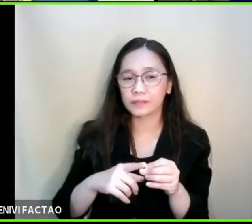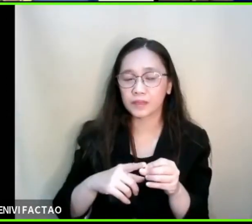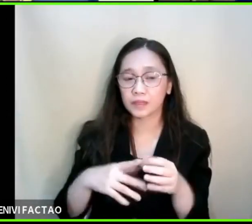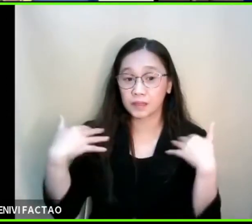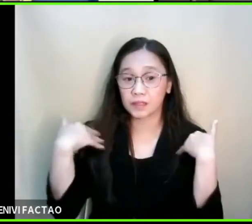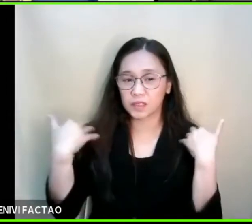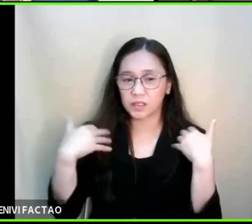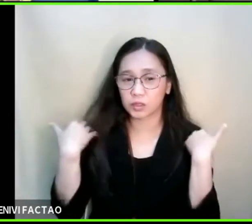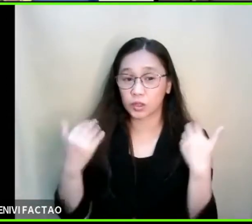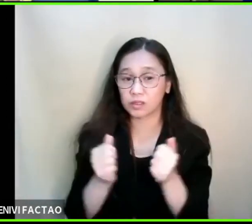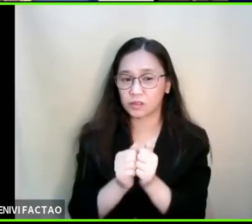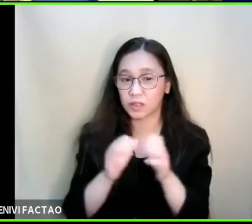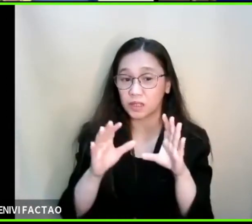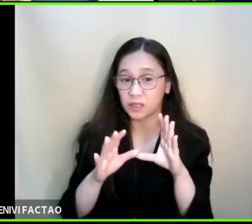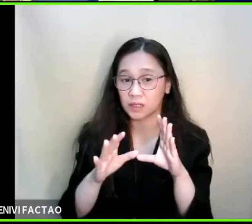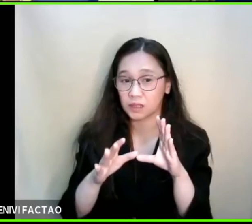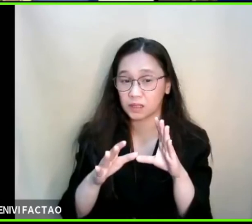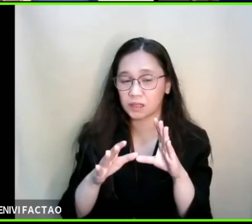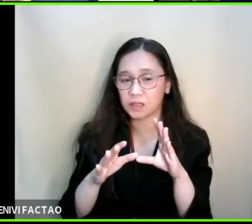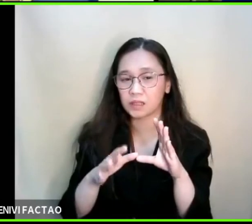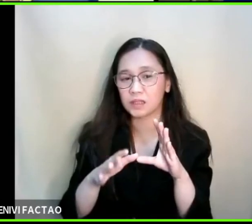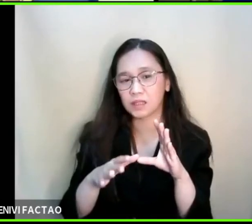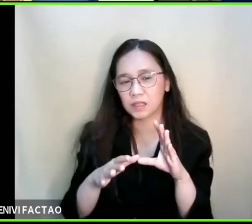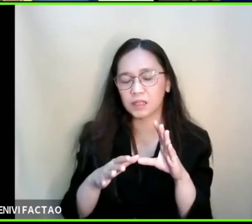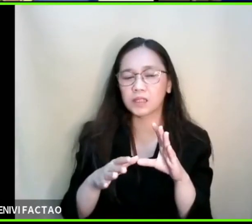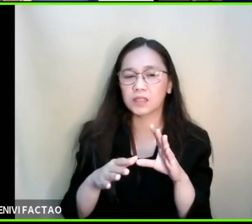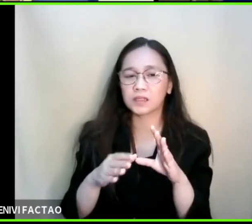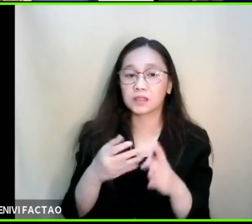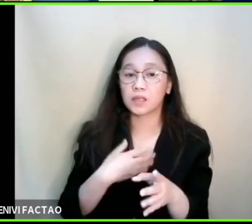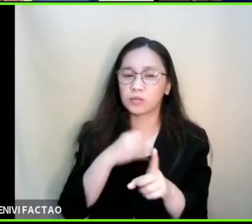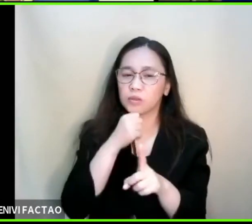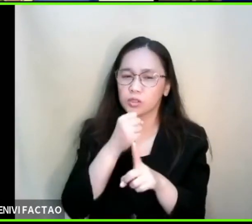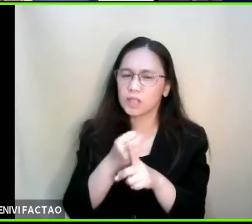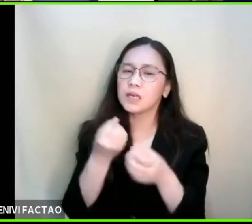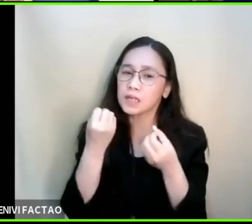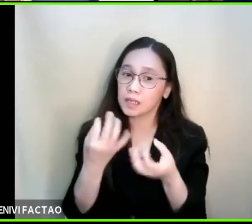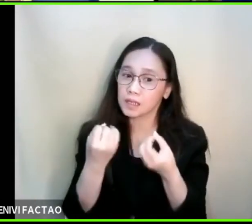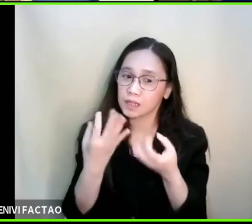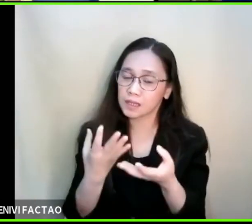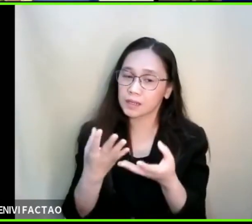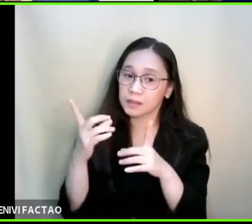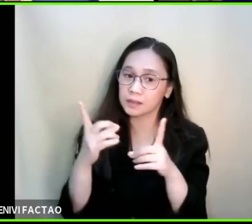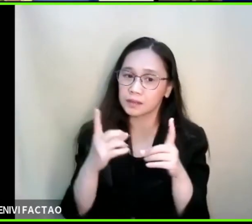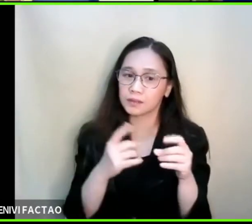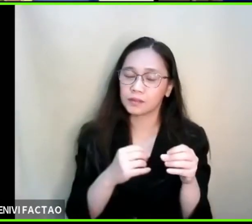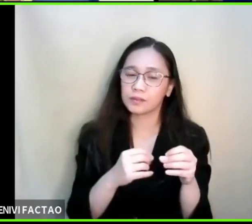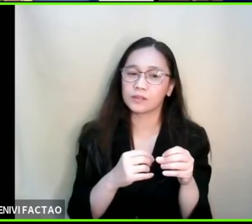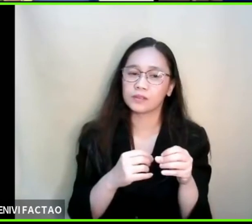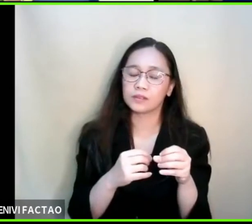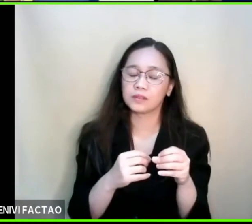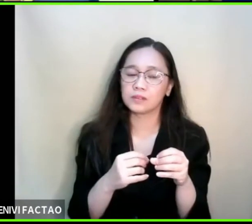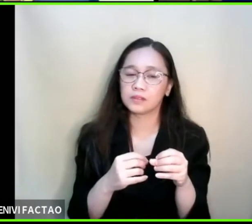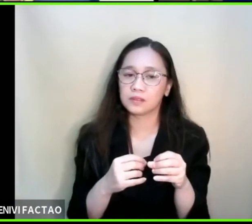na may kapansanan, no? I'm sure, no, marami tayong magawa, no, siguro